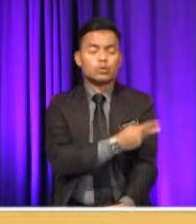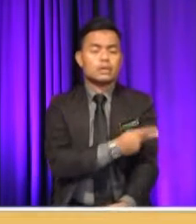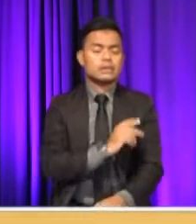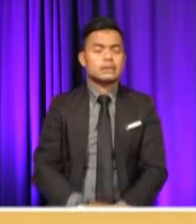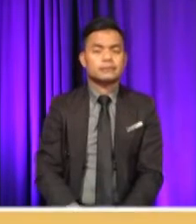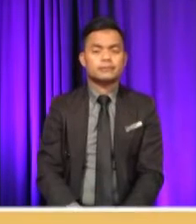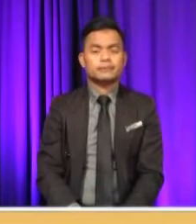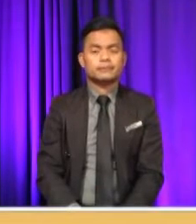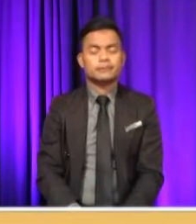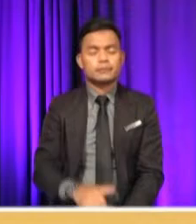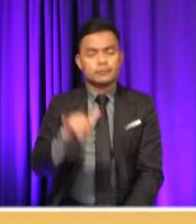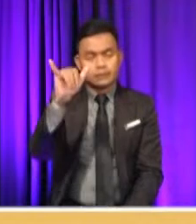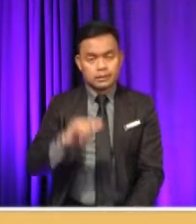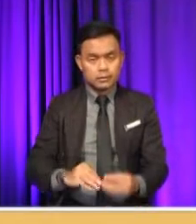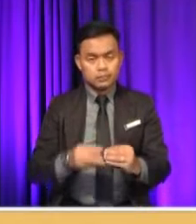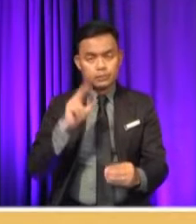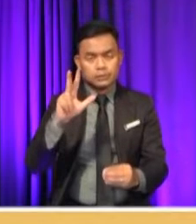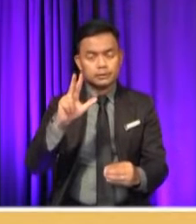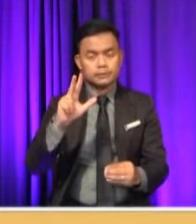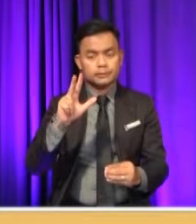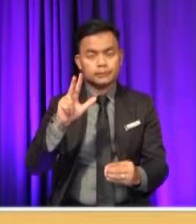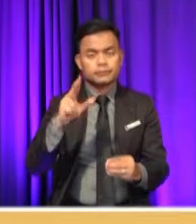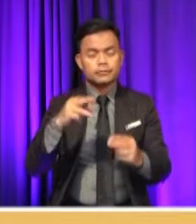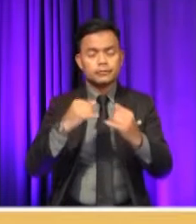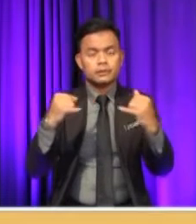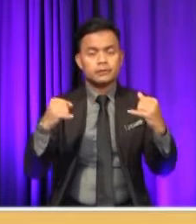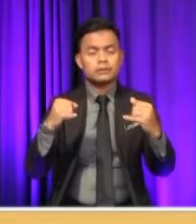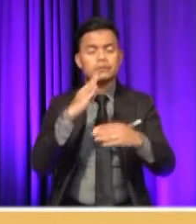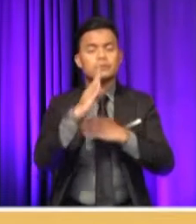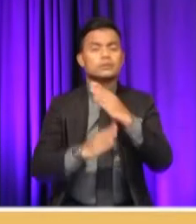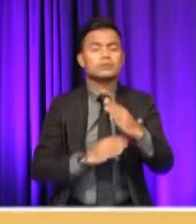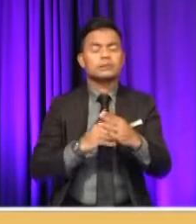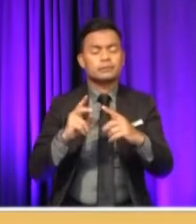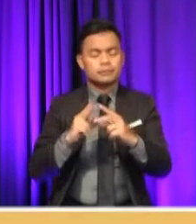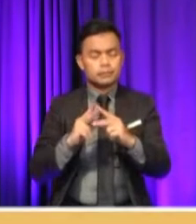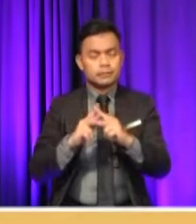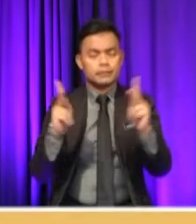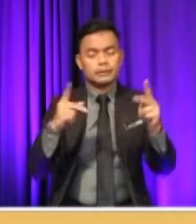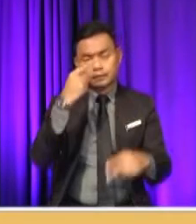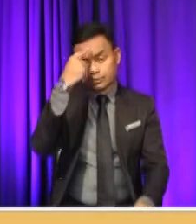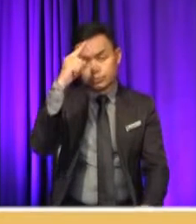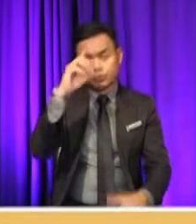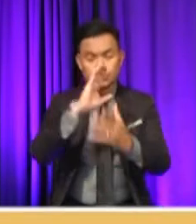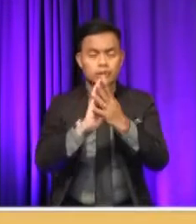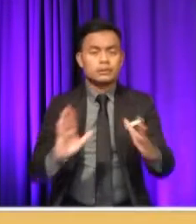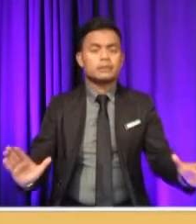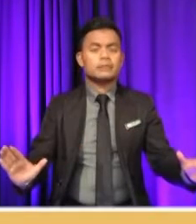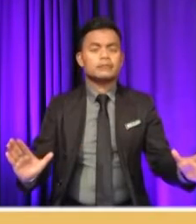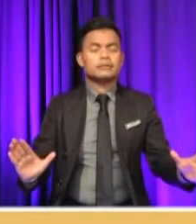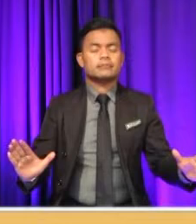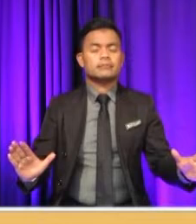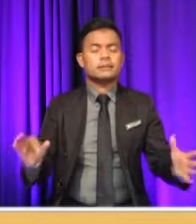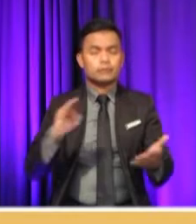punca kuasa. Yang ketiga, wire bumi. Wire bumi ni penting untuk keselamatan. Fungsi dia bawa arus